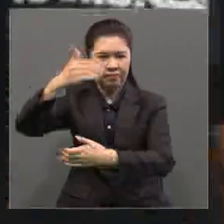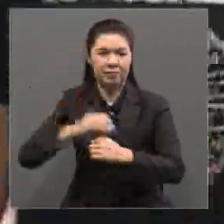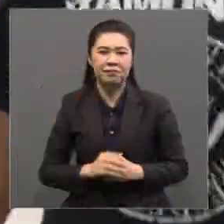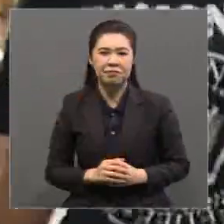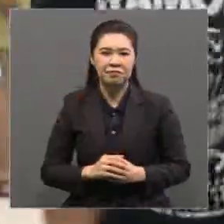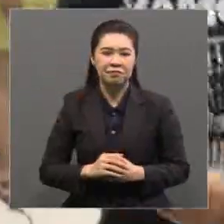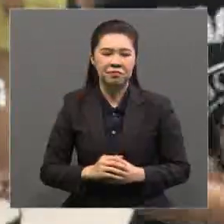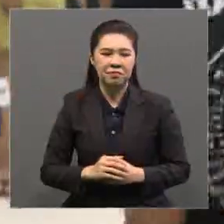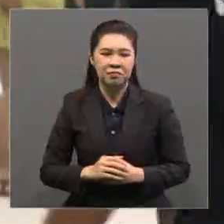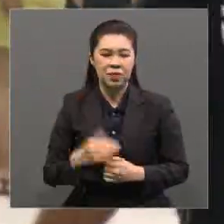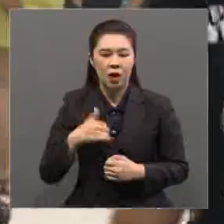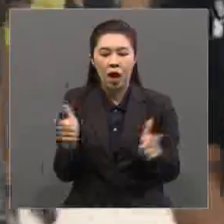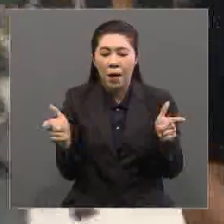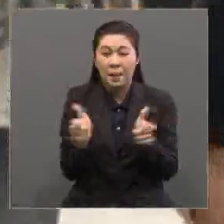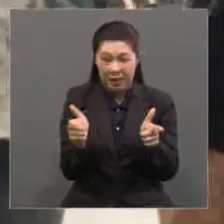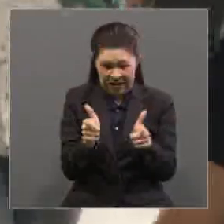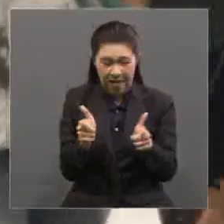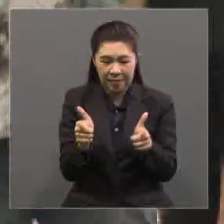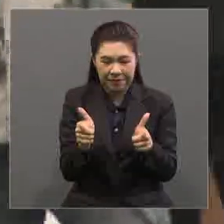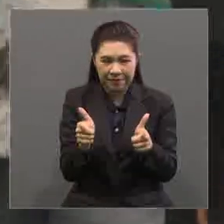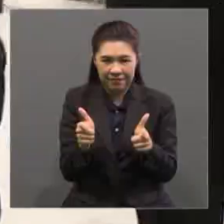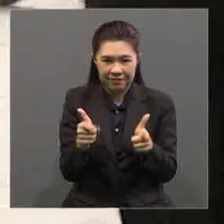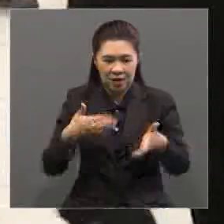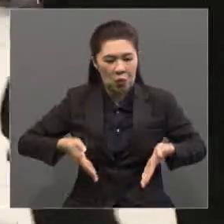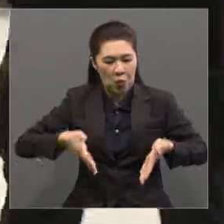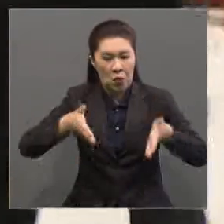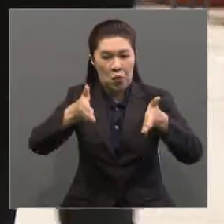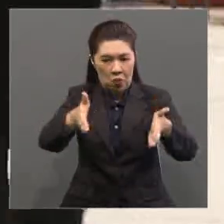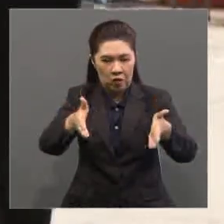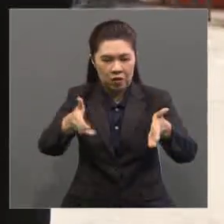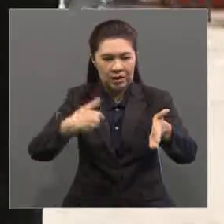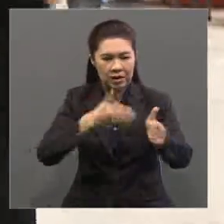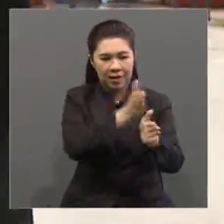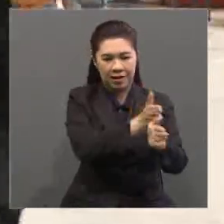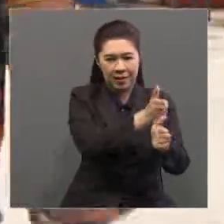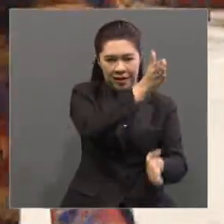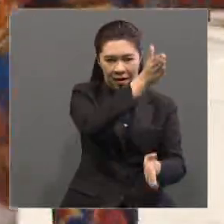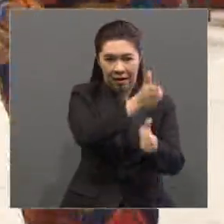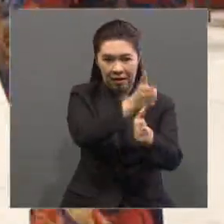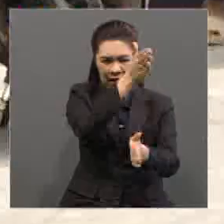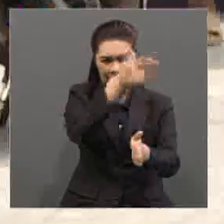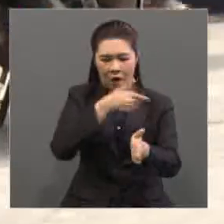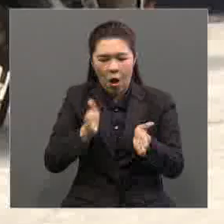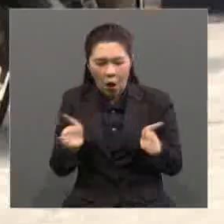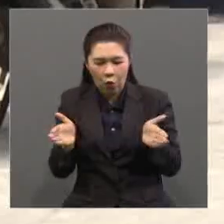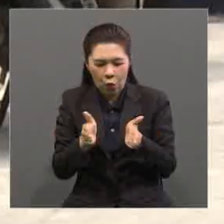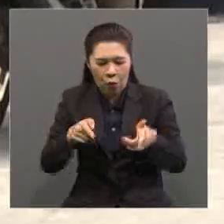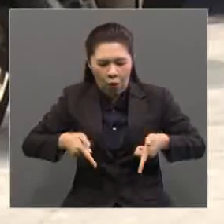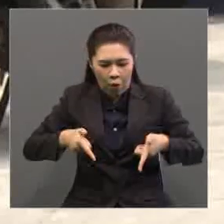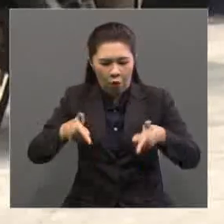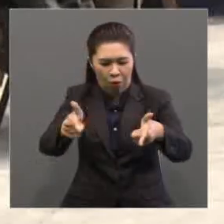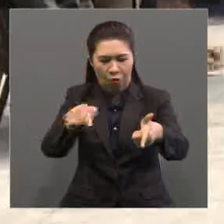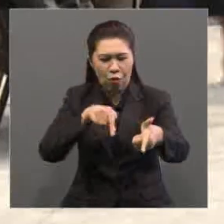กลับถูกบีบคือถนนมันแคบอยู่แล้วนะถูกไหมฮะพอมีแผงเหล็กมากั้นมันทำให้ช่องทางเดินมันน้อยลง